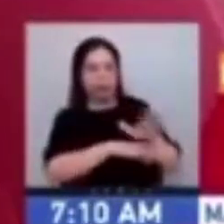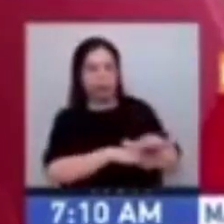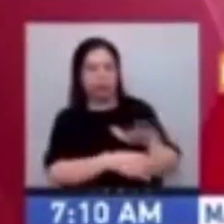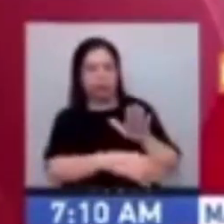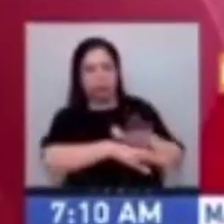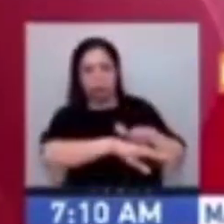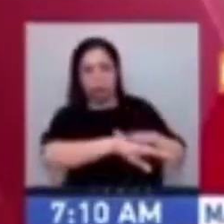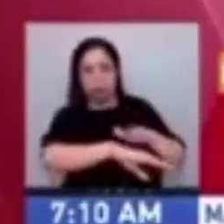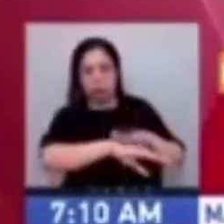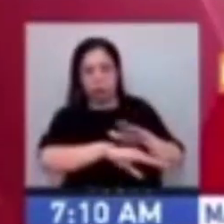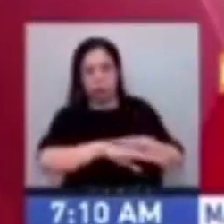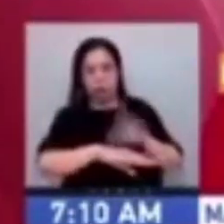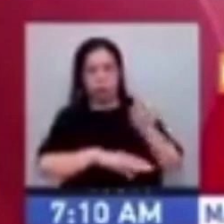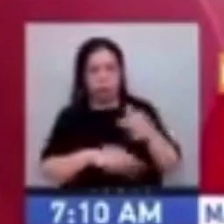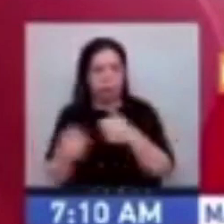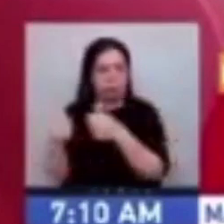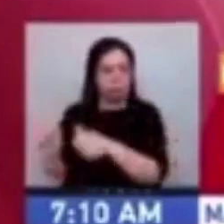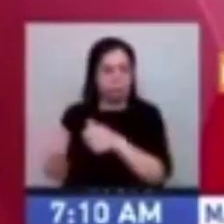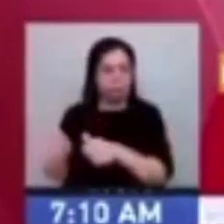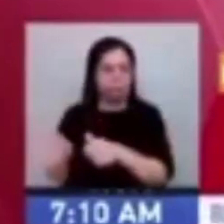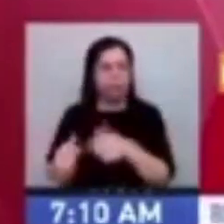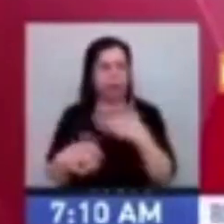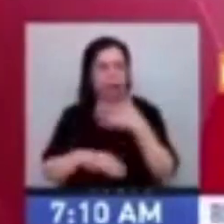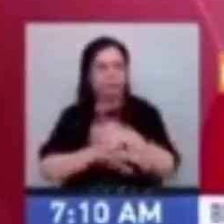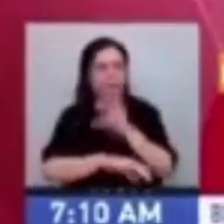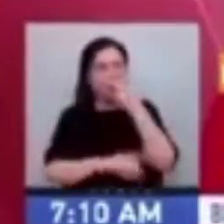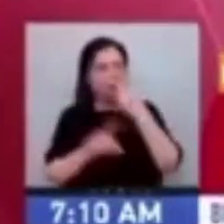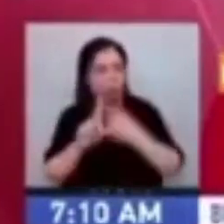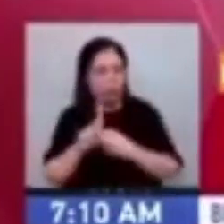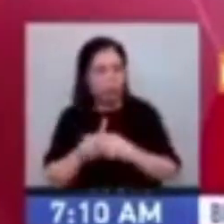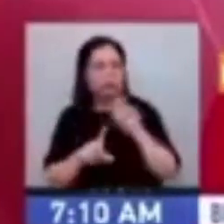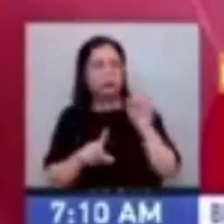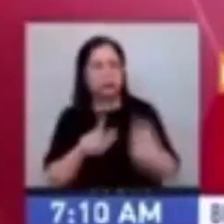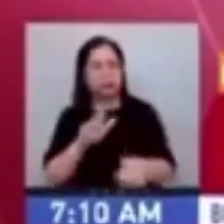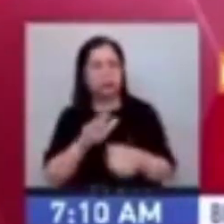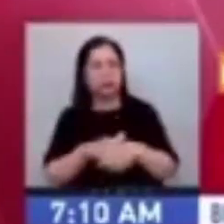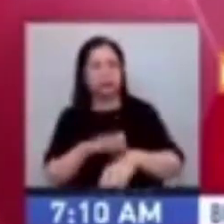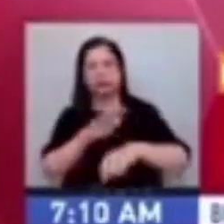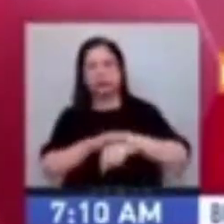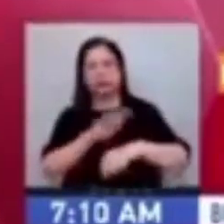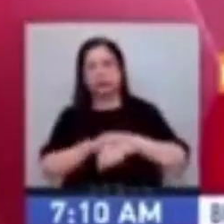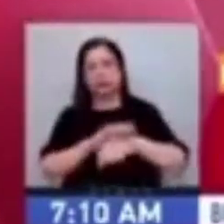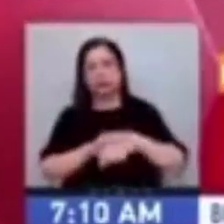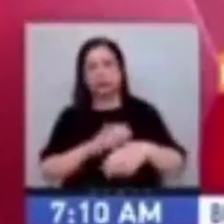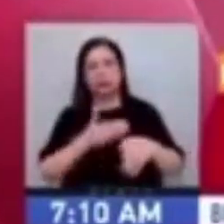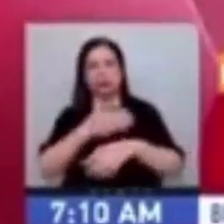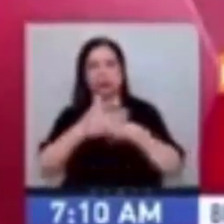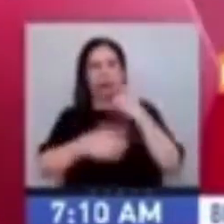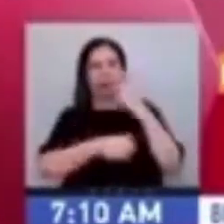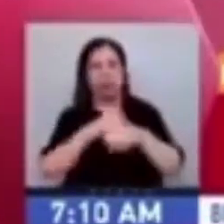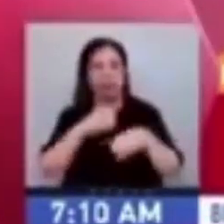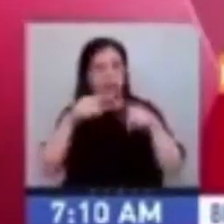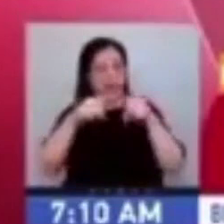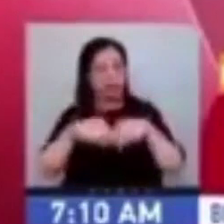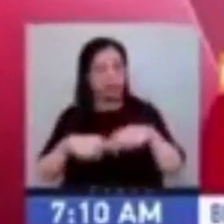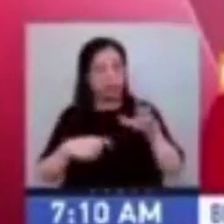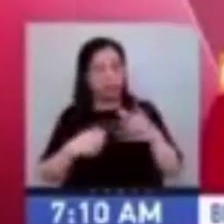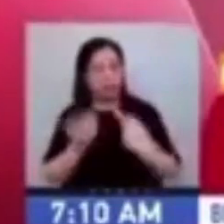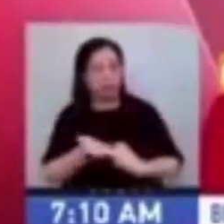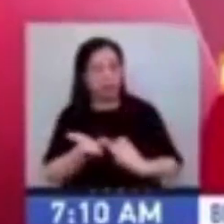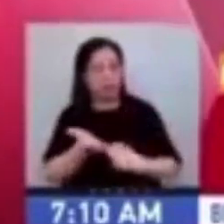to comply. After 6 months po, doon palang lalabas yung warning. And then after year, depende sa deliberation kung bakit hindi